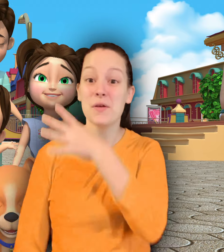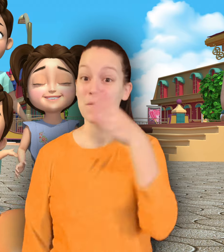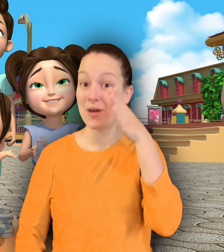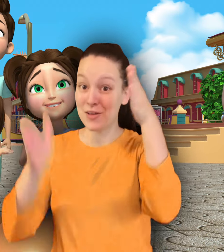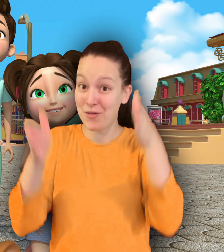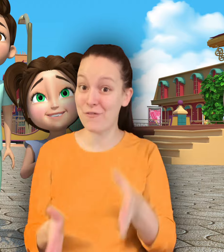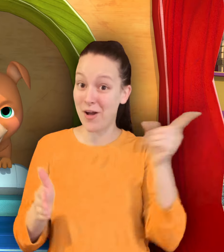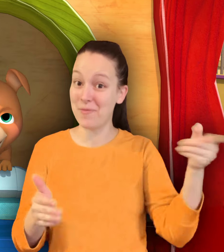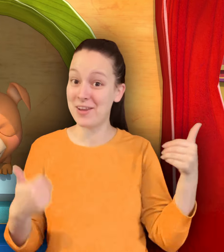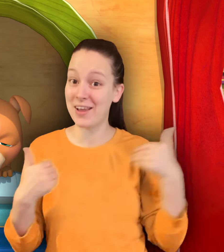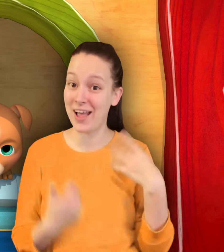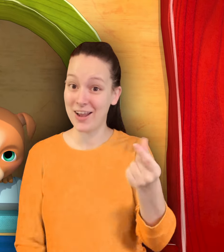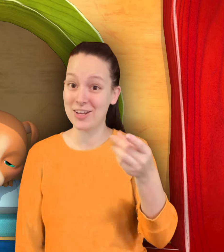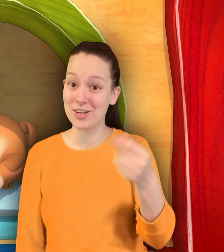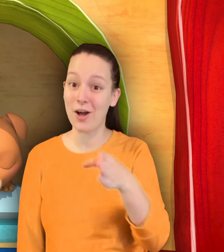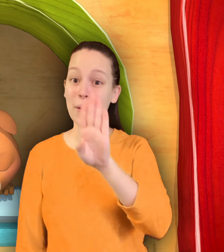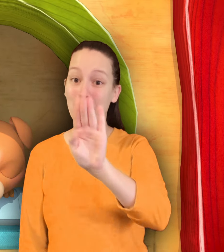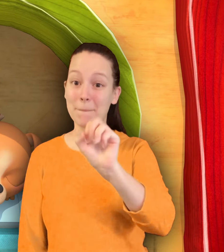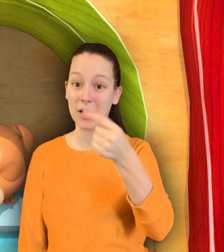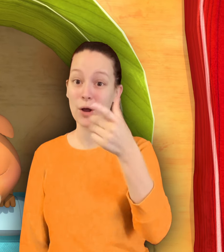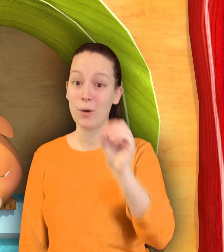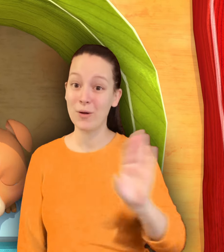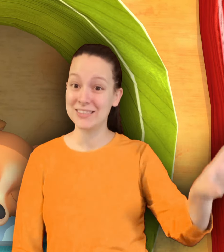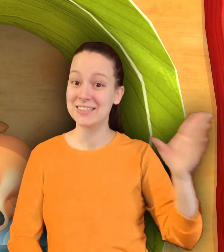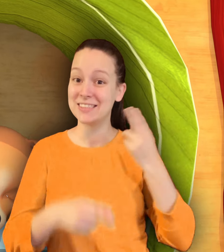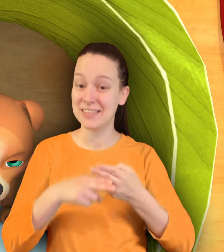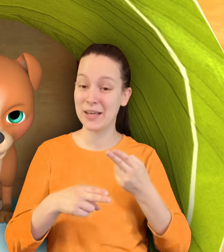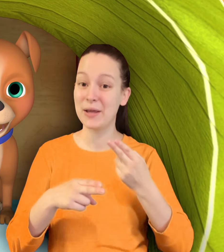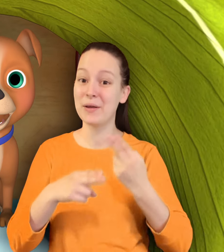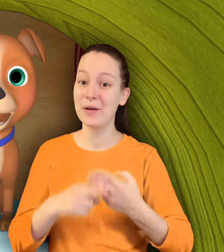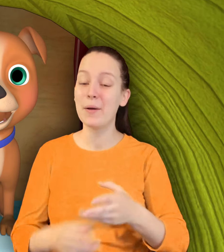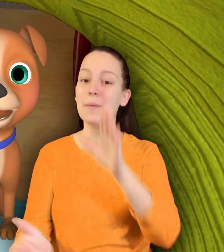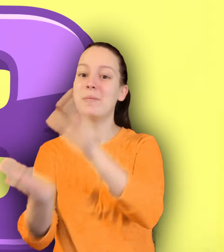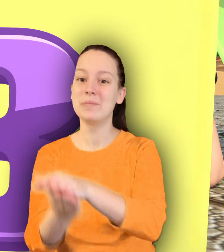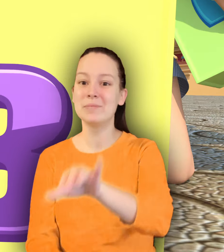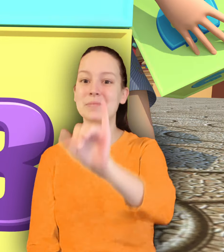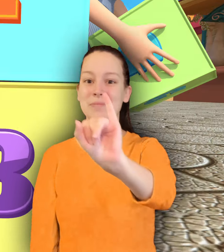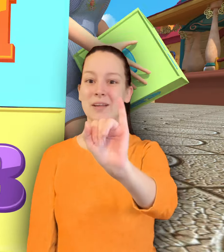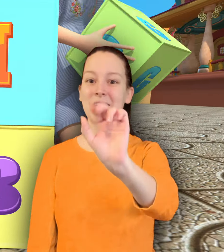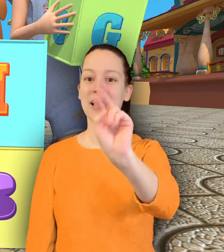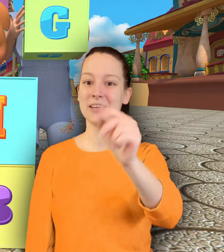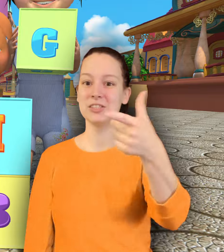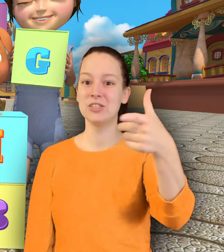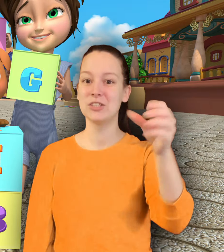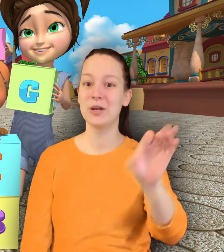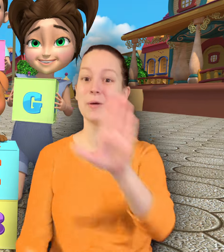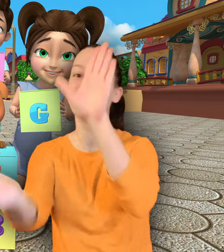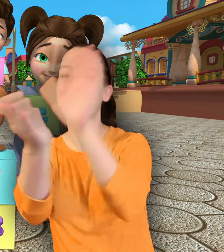ビンゴノワの名前はビンゴ